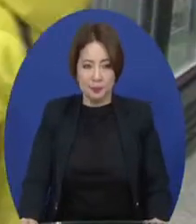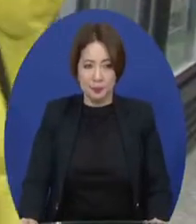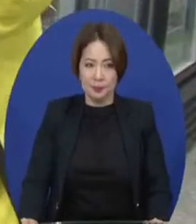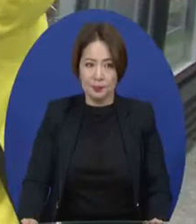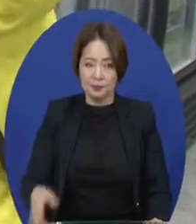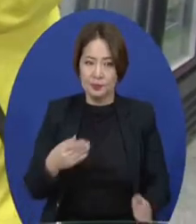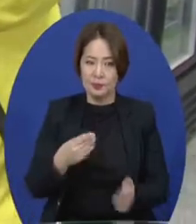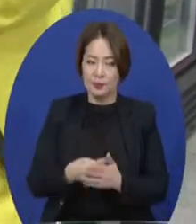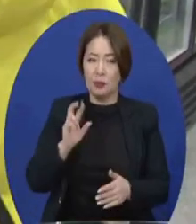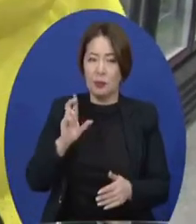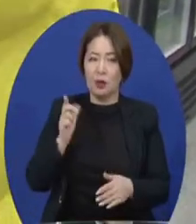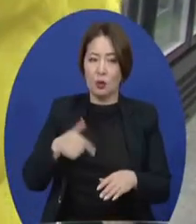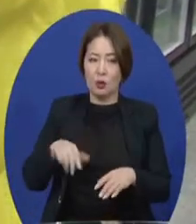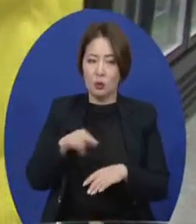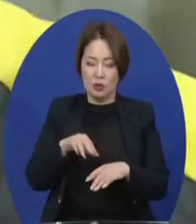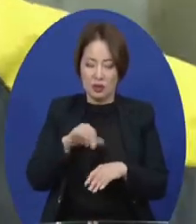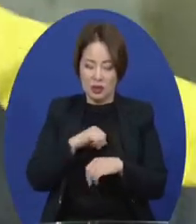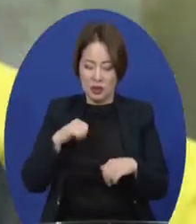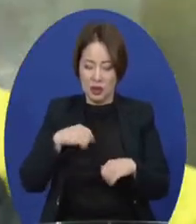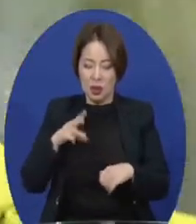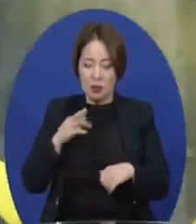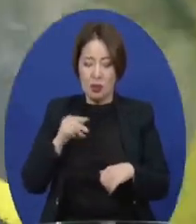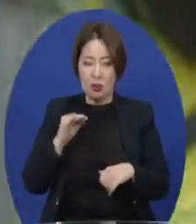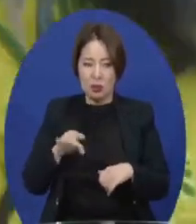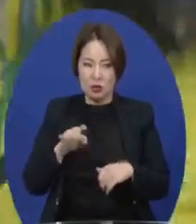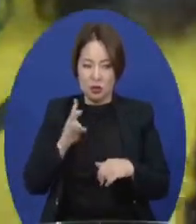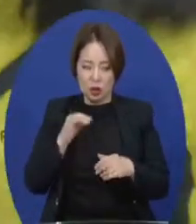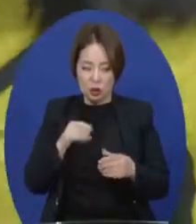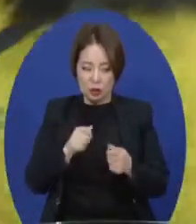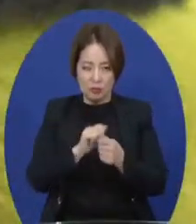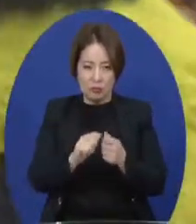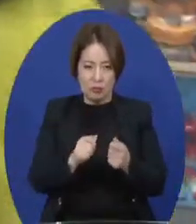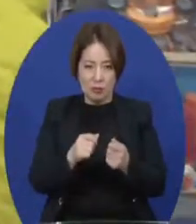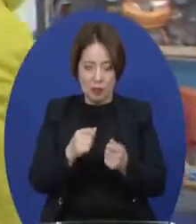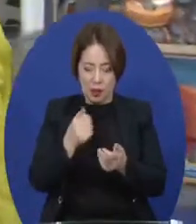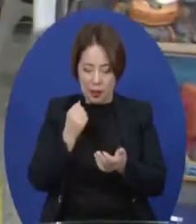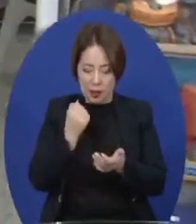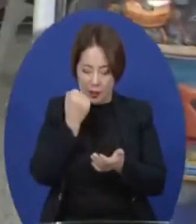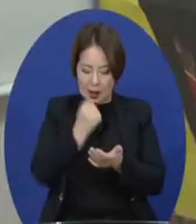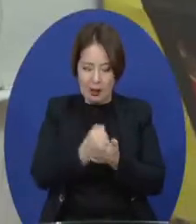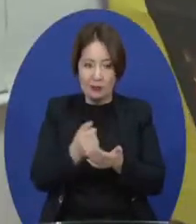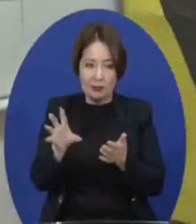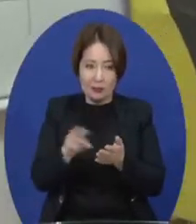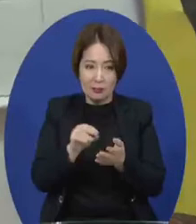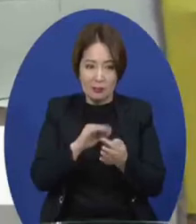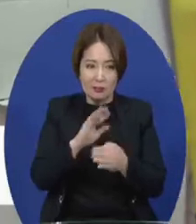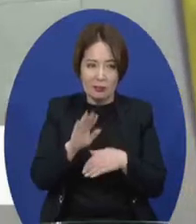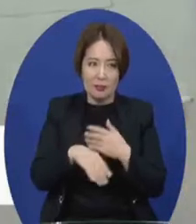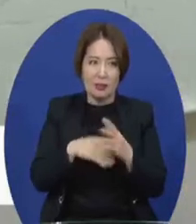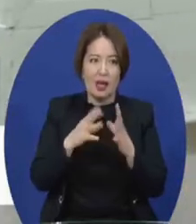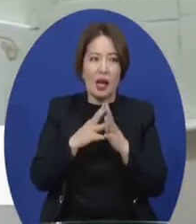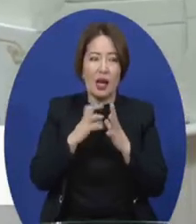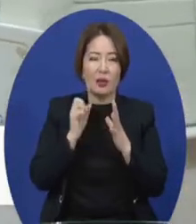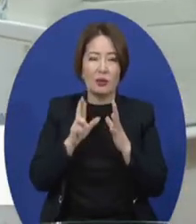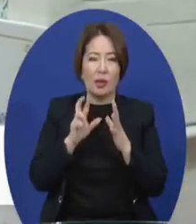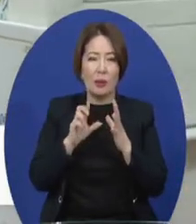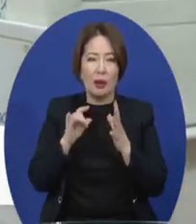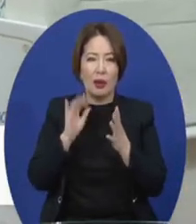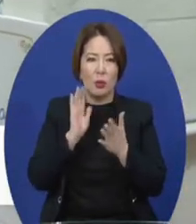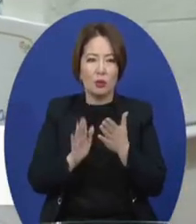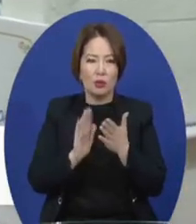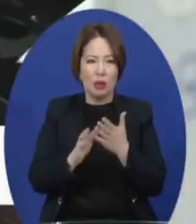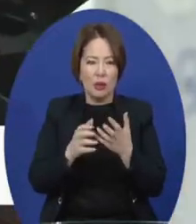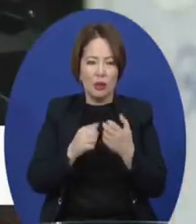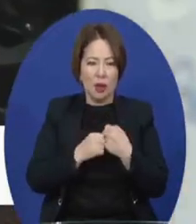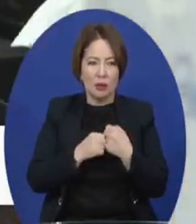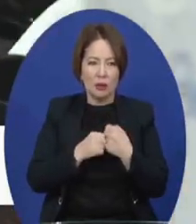Энэ бол Баянгол дүүргийн иргэн мөнхчин тэрээр нэмэгдсэн өртөгийн албан татварын баримт бүртгүүлж эхэлснээс хойш 10 сая төгрөгийн бараа худалдан авч